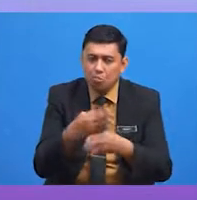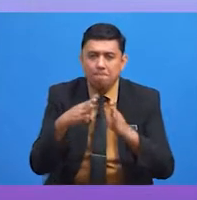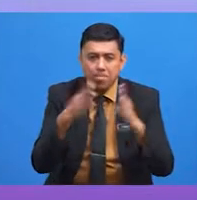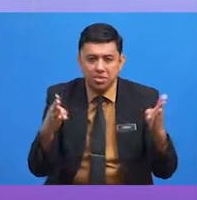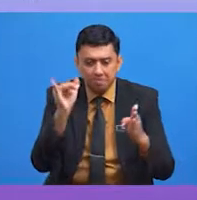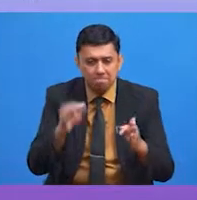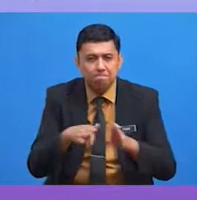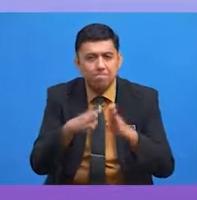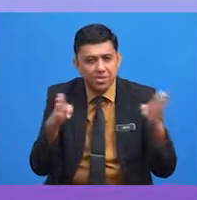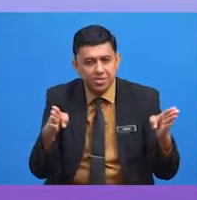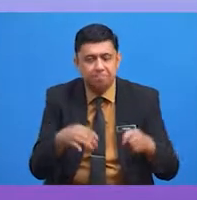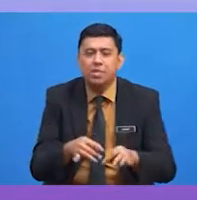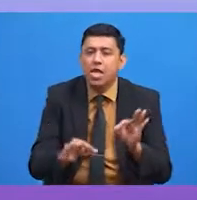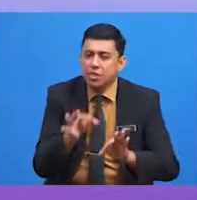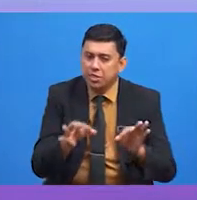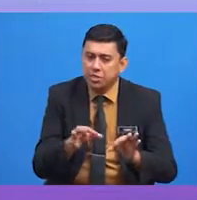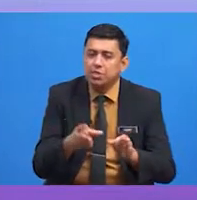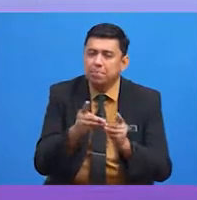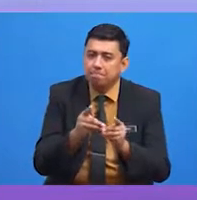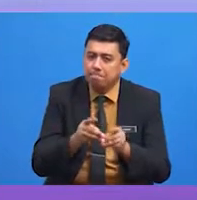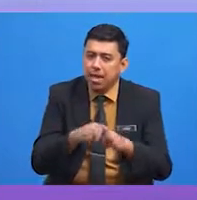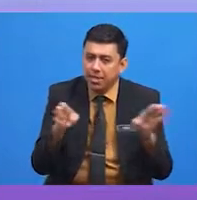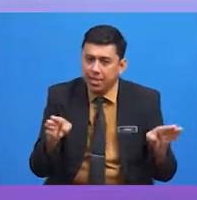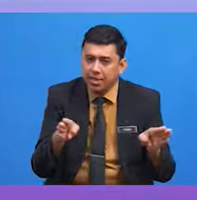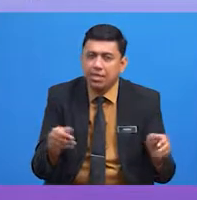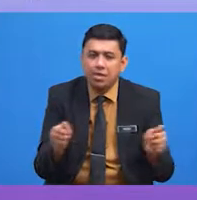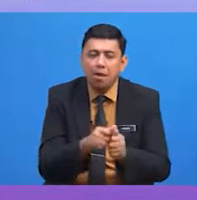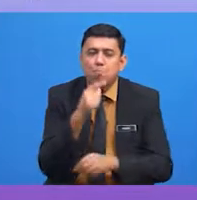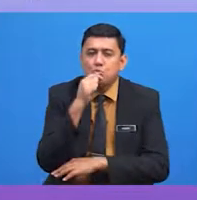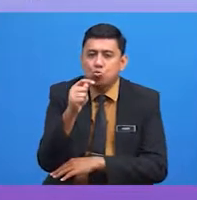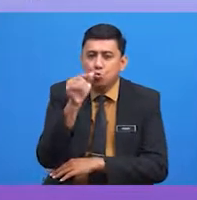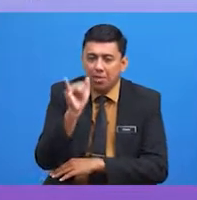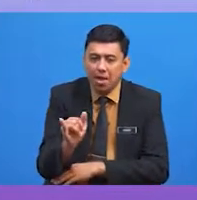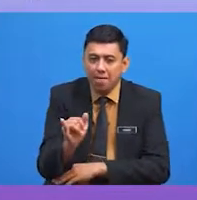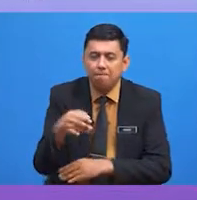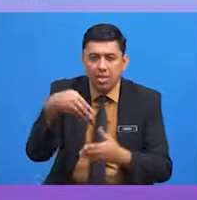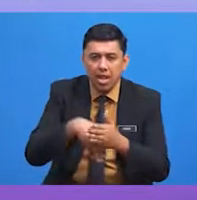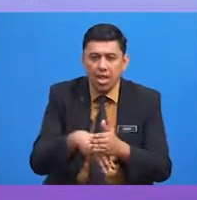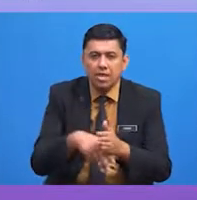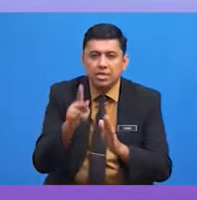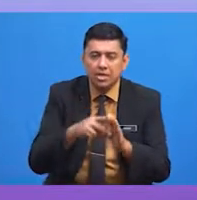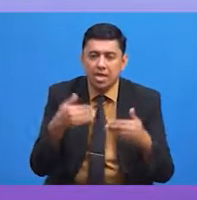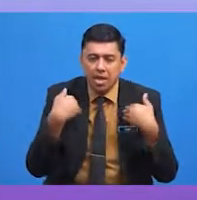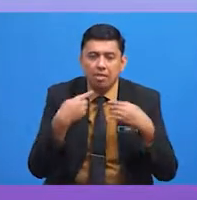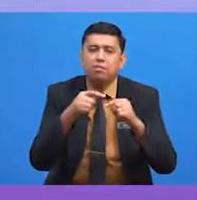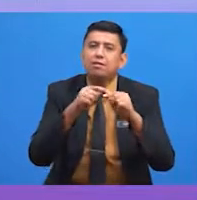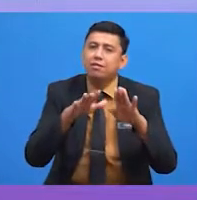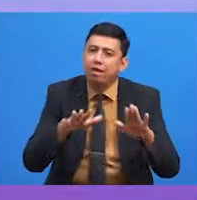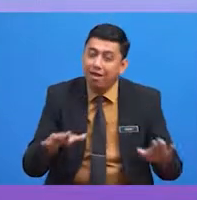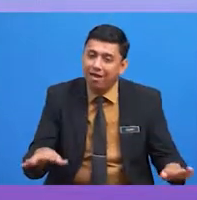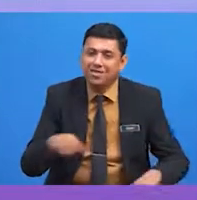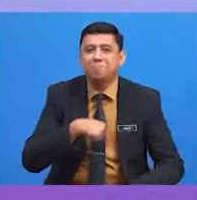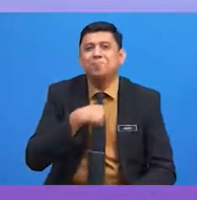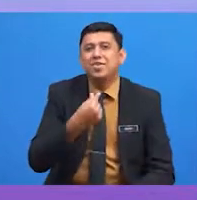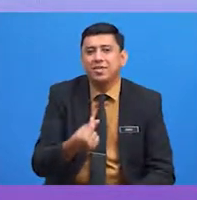yang berbeza jika dibandingkan dengan penutur yang dalam keadaan tenang,